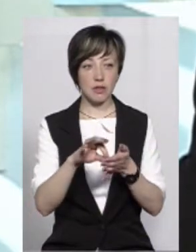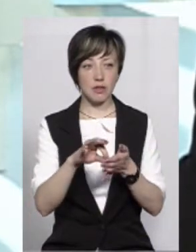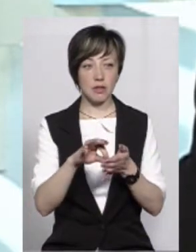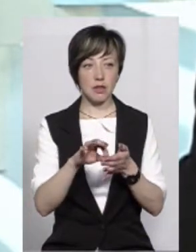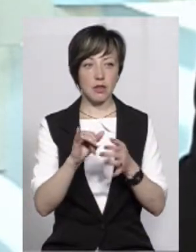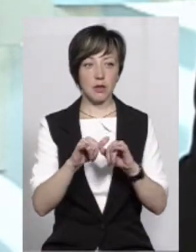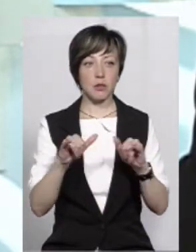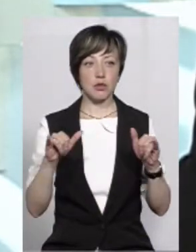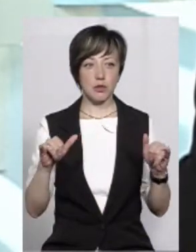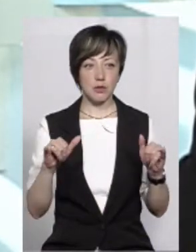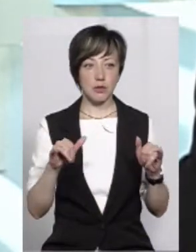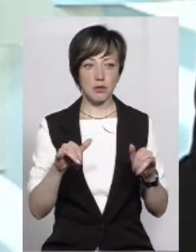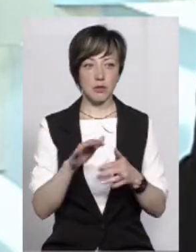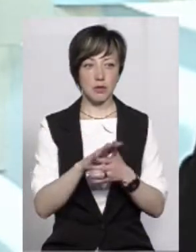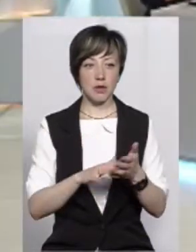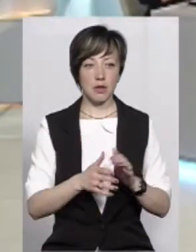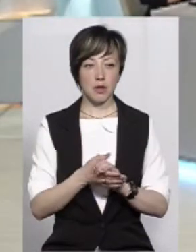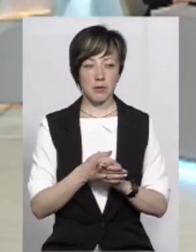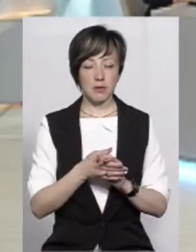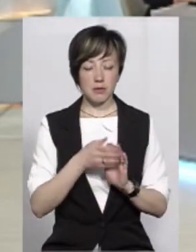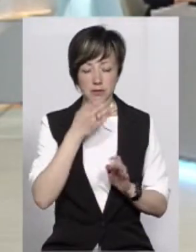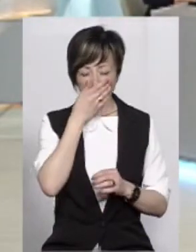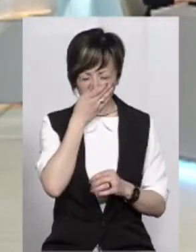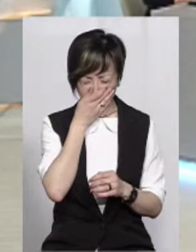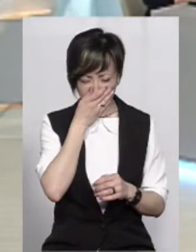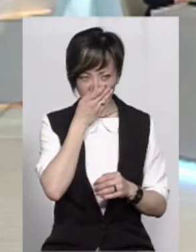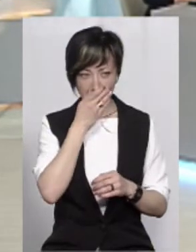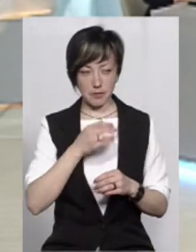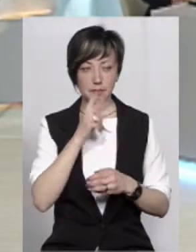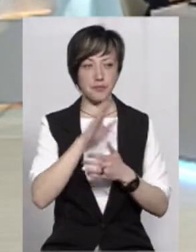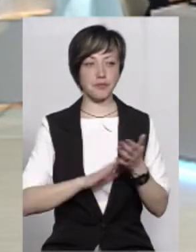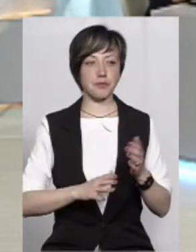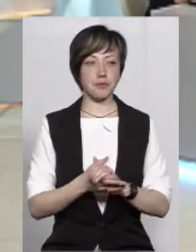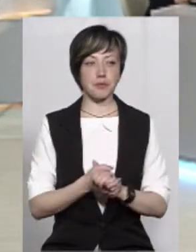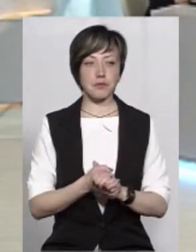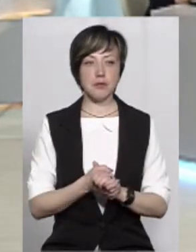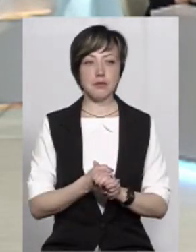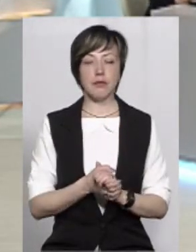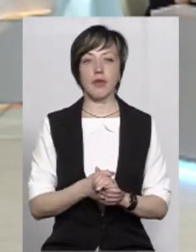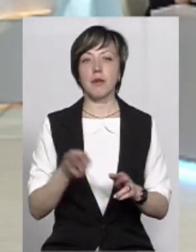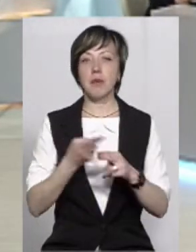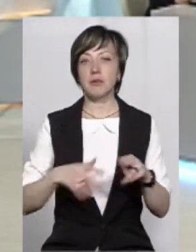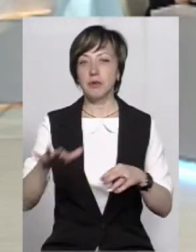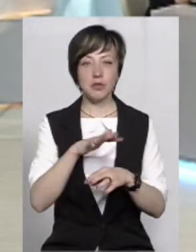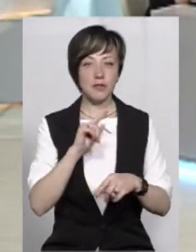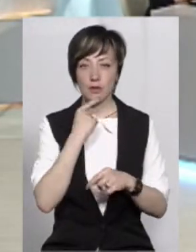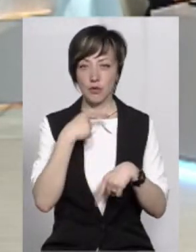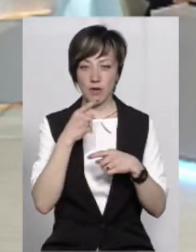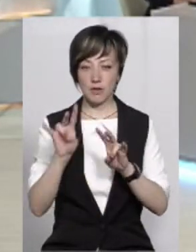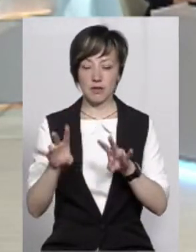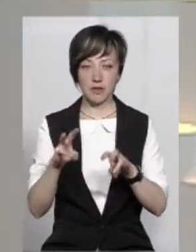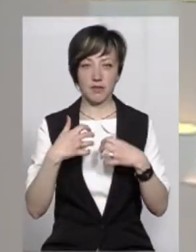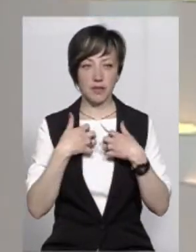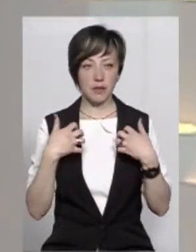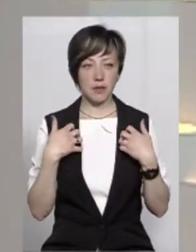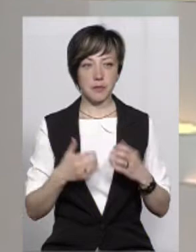і пошло-поїхало. Тому от ми про яку стерилізацію зараз можна говорити без приміщення.